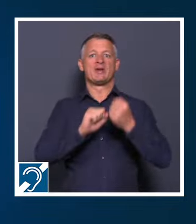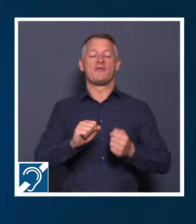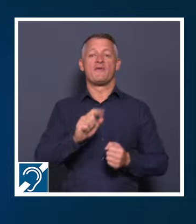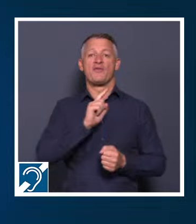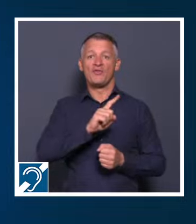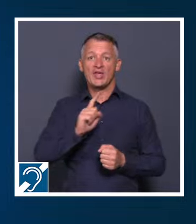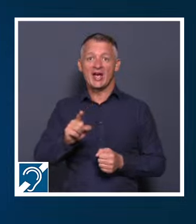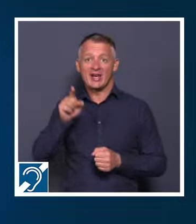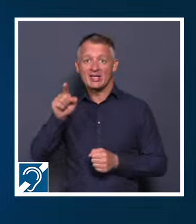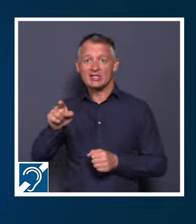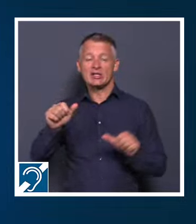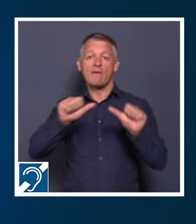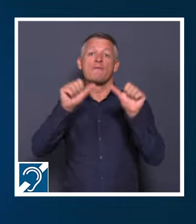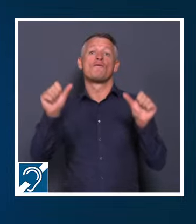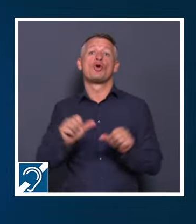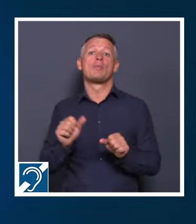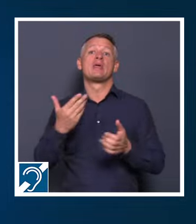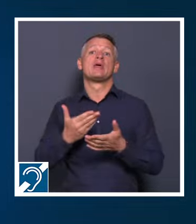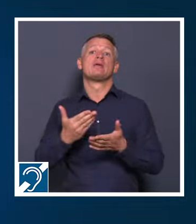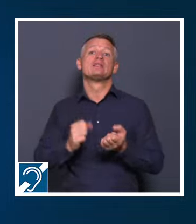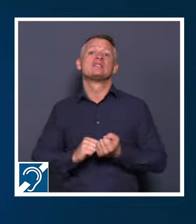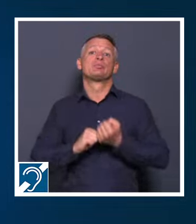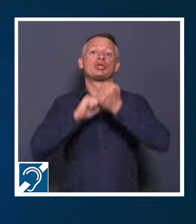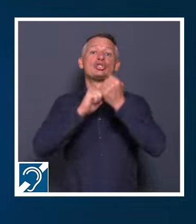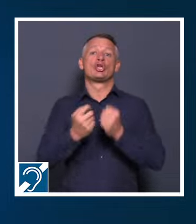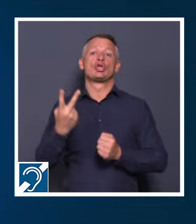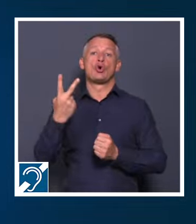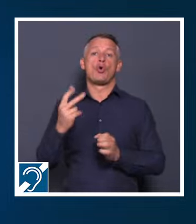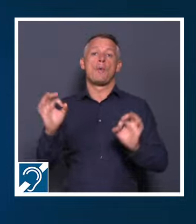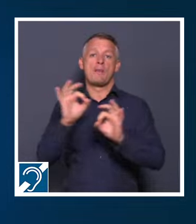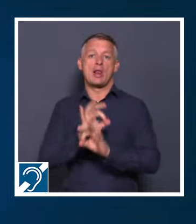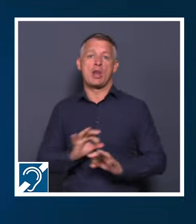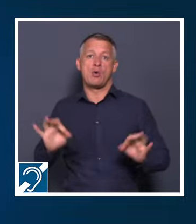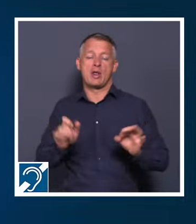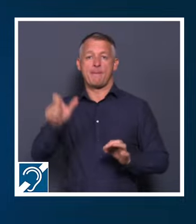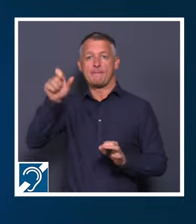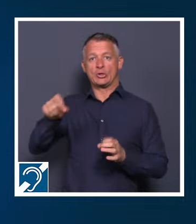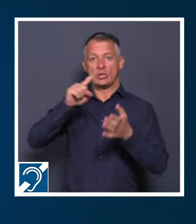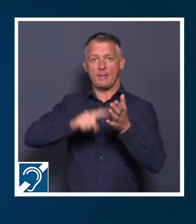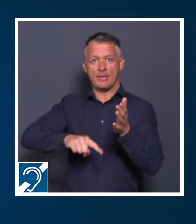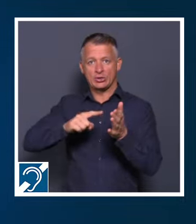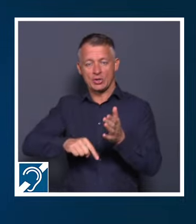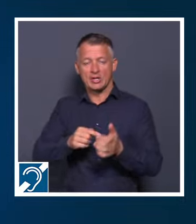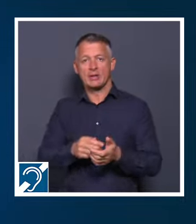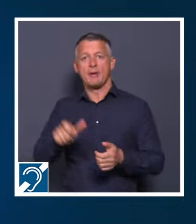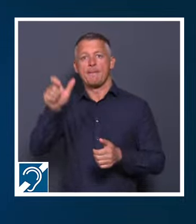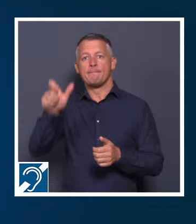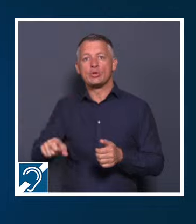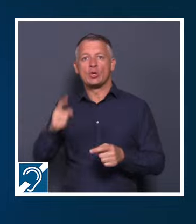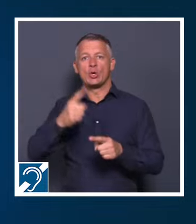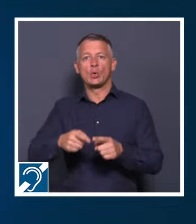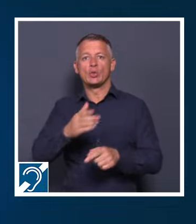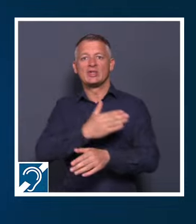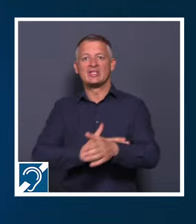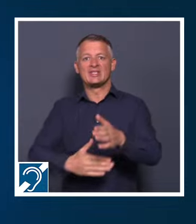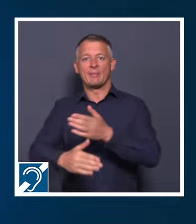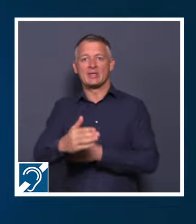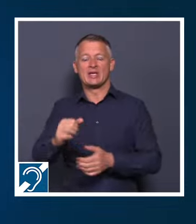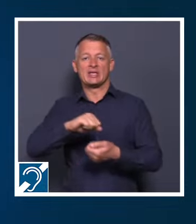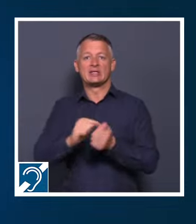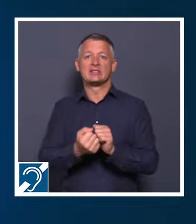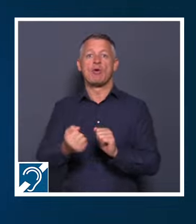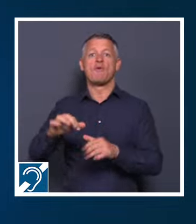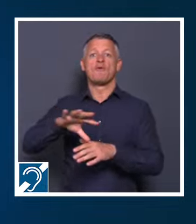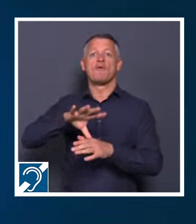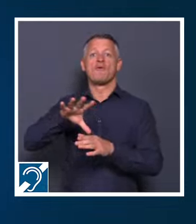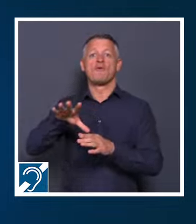fiecare dintre aceste forme de sprijin peste 2 milioane de oameni pensionari, persoane cu dizabilități sau